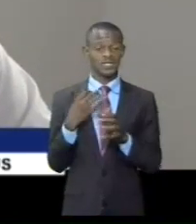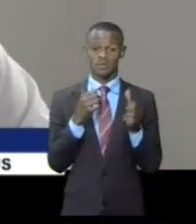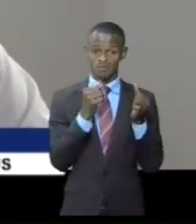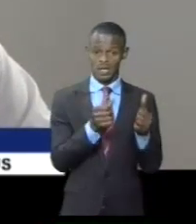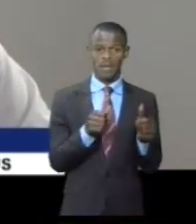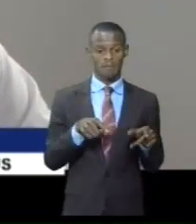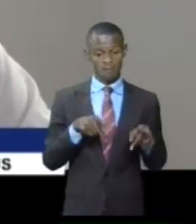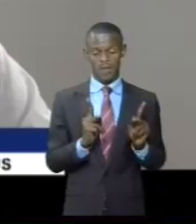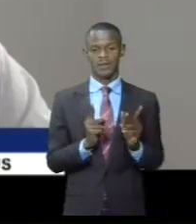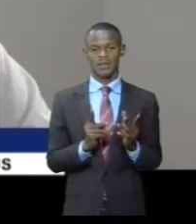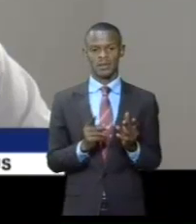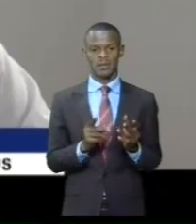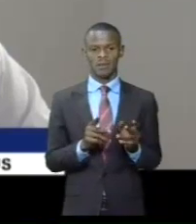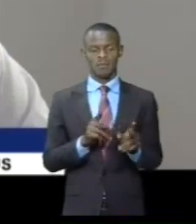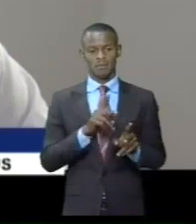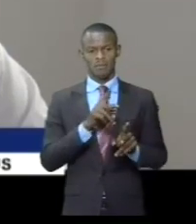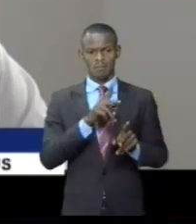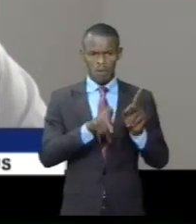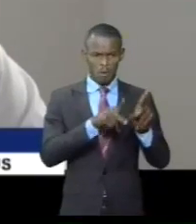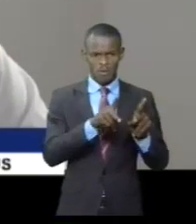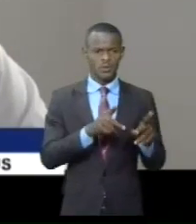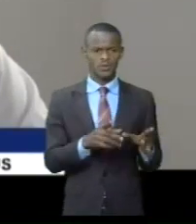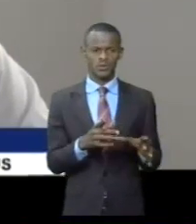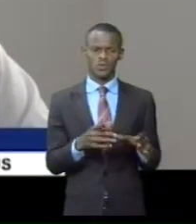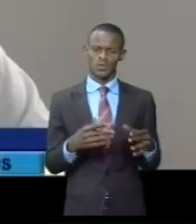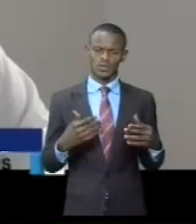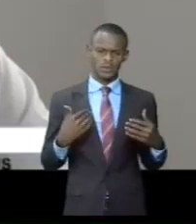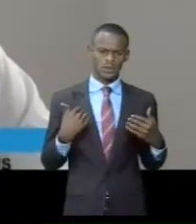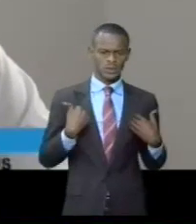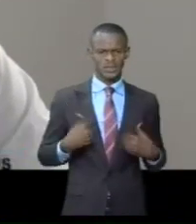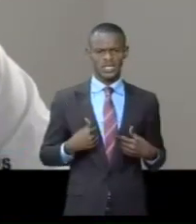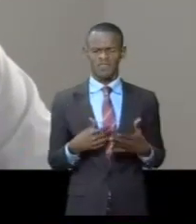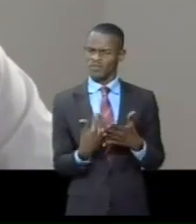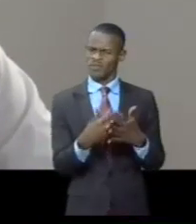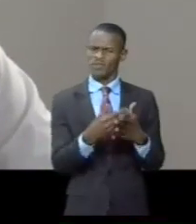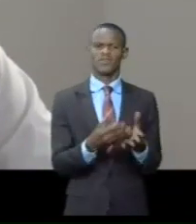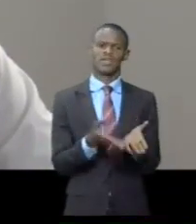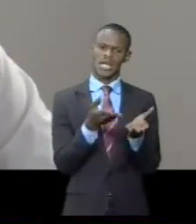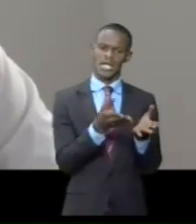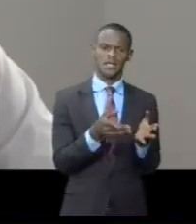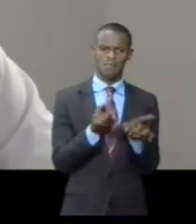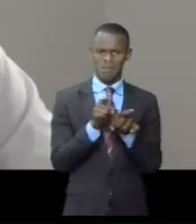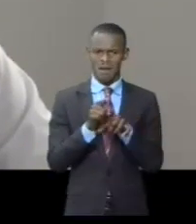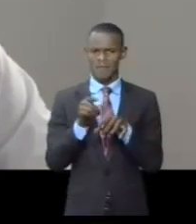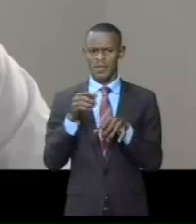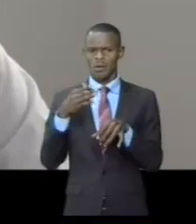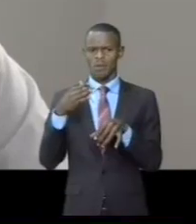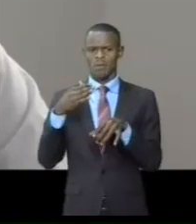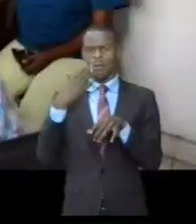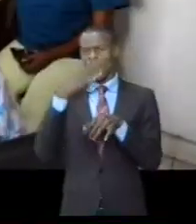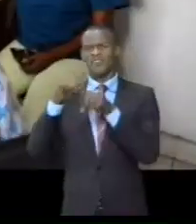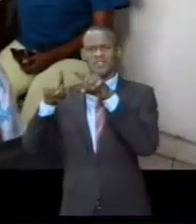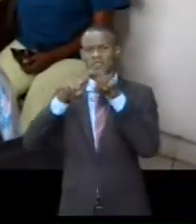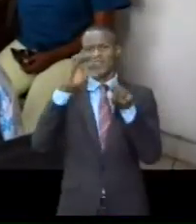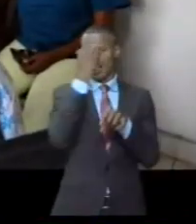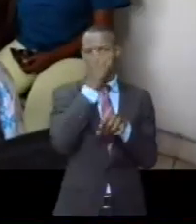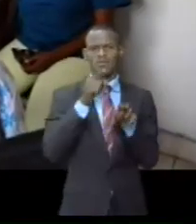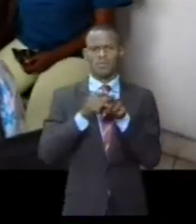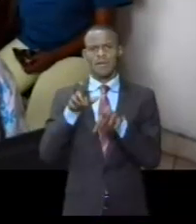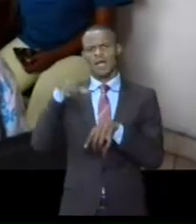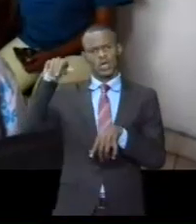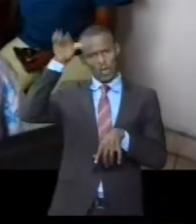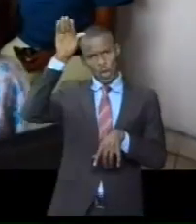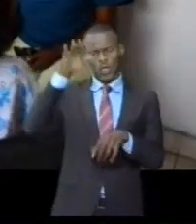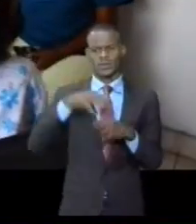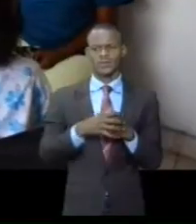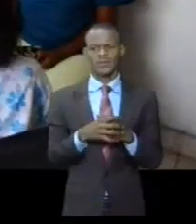un temps soit peu, aux normes qu'on peut rencontrer ailleurs, en Afrique comme hors de l'Afrique. À l'arrivée,